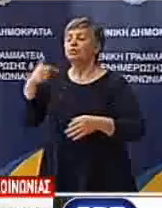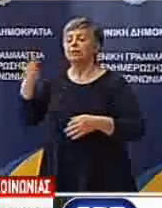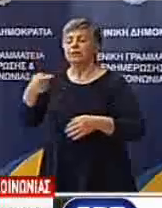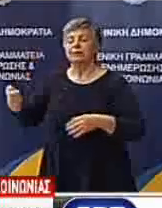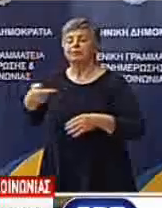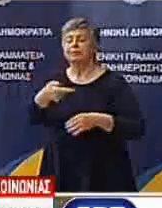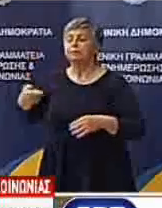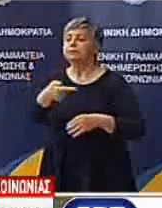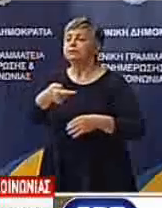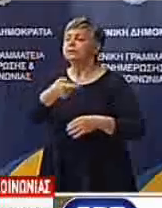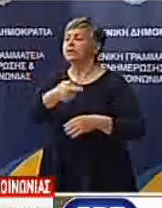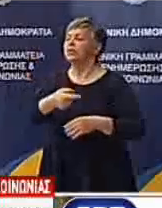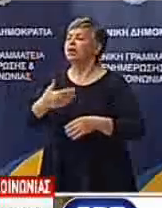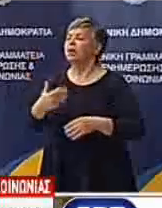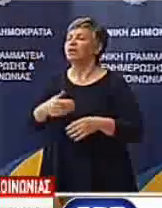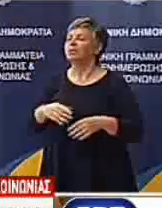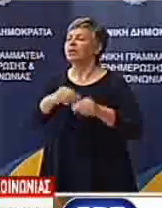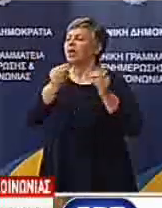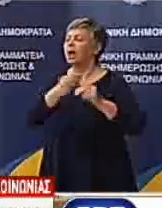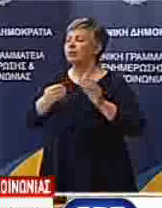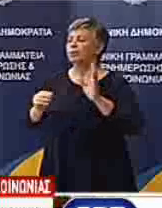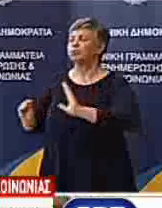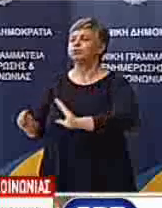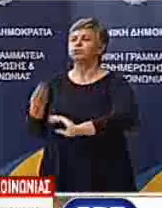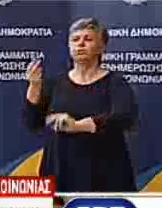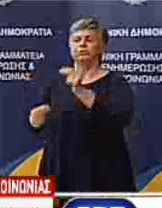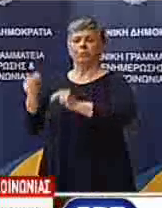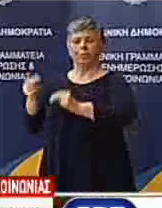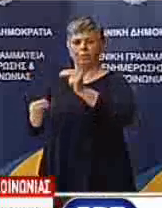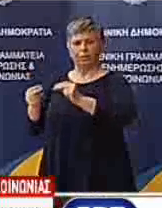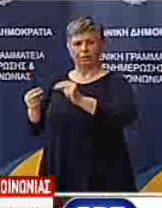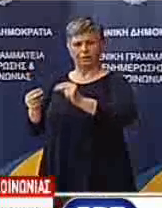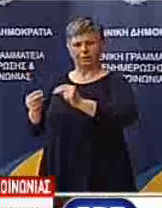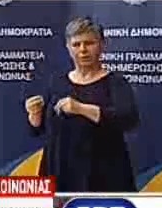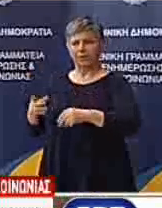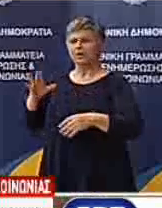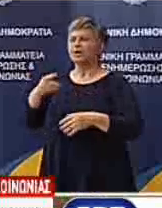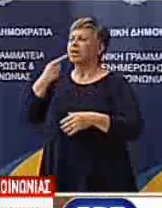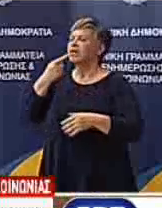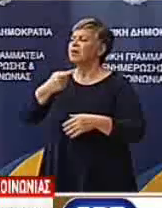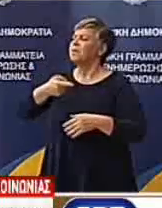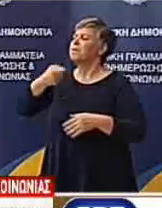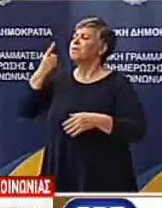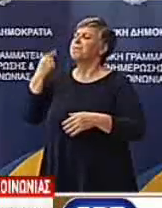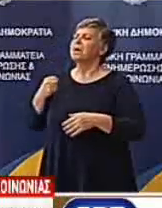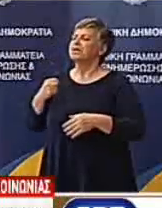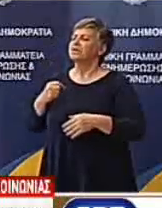κάνει εντύπωση όταν για σας πέρυσι ως τέτοιες μέρες όλοι αυτοί ήταν απλώς αγανακτισμένος